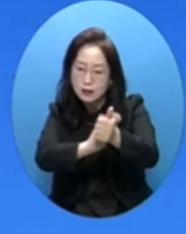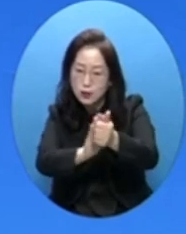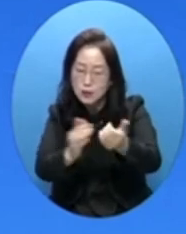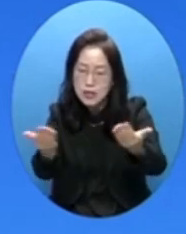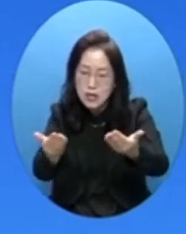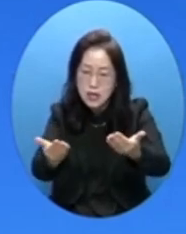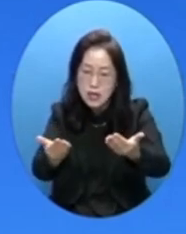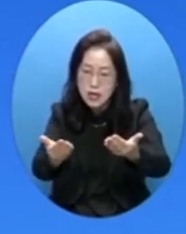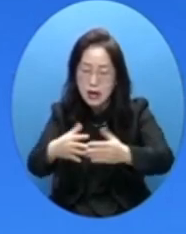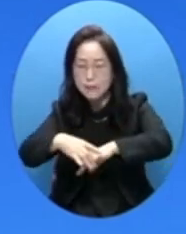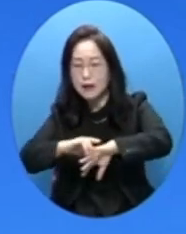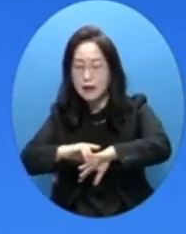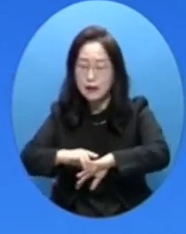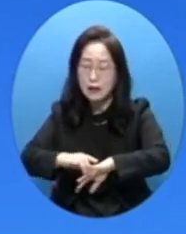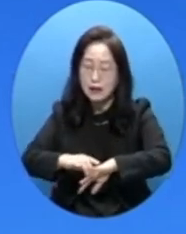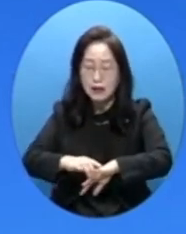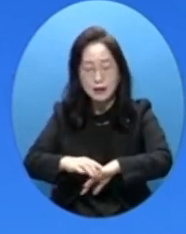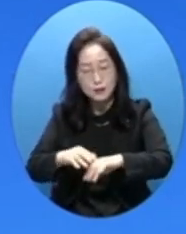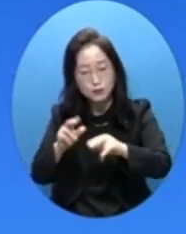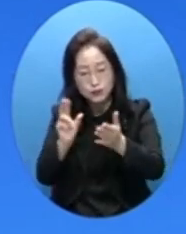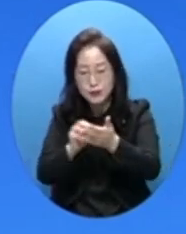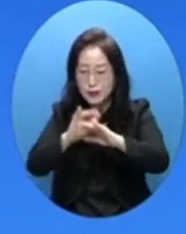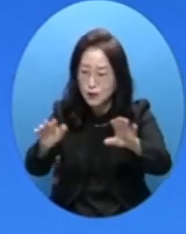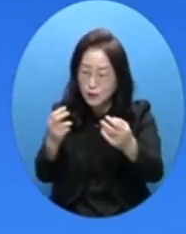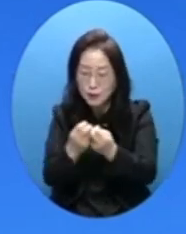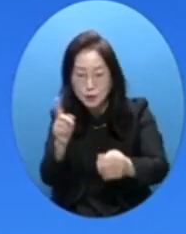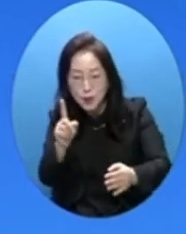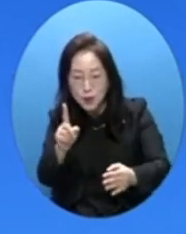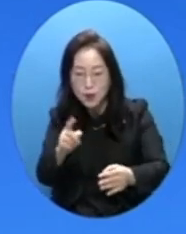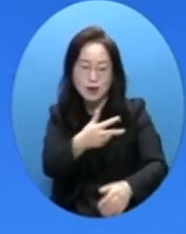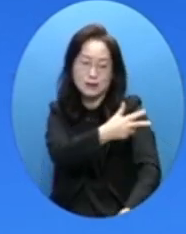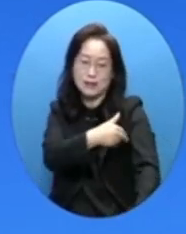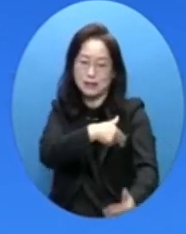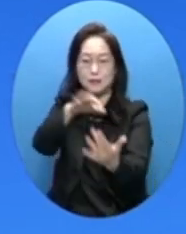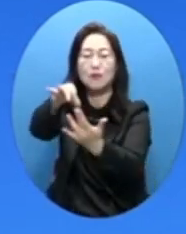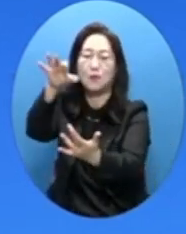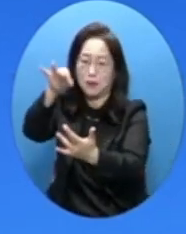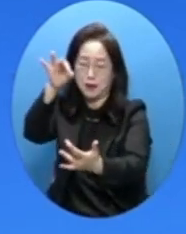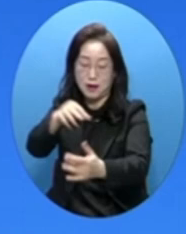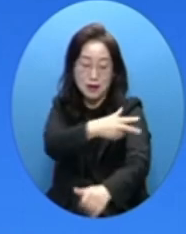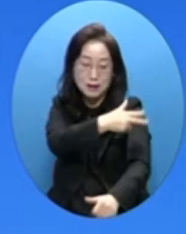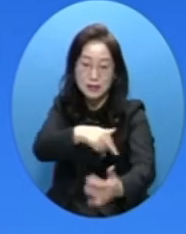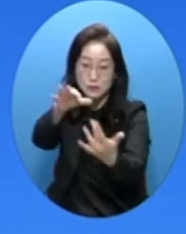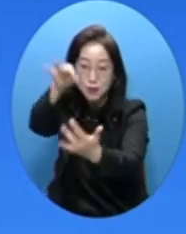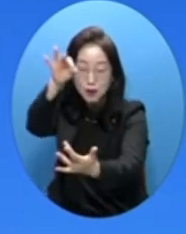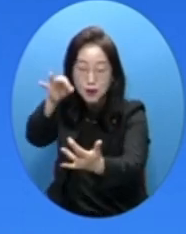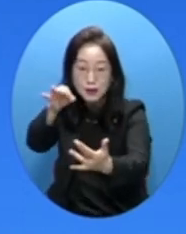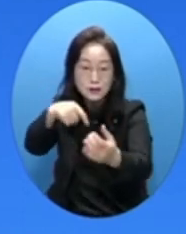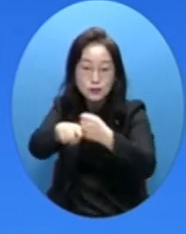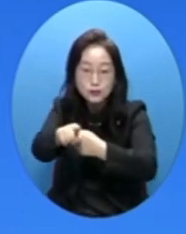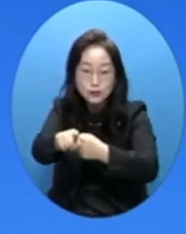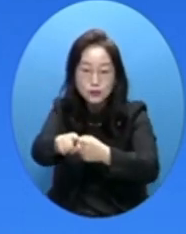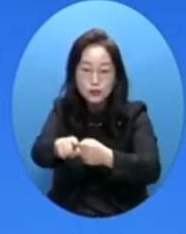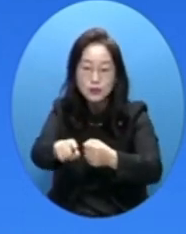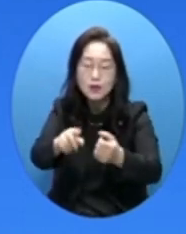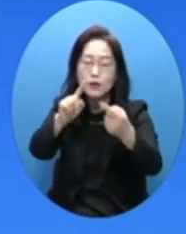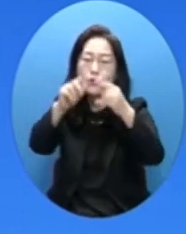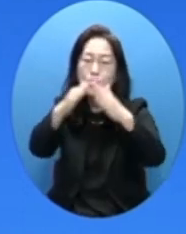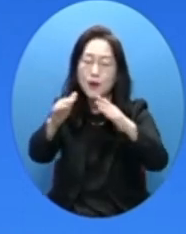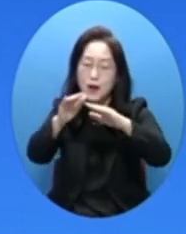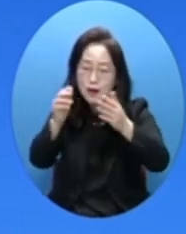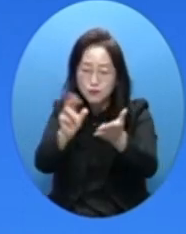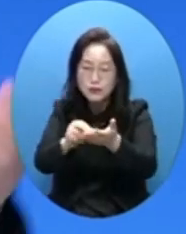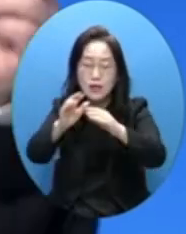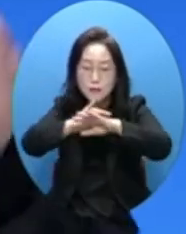생겨나니까 문제를 해결하기 위해서 재직을 세웠습니다. 재직은 교회 문제를 해결하기 위해서 세운 일꾼들입니다. 교회 모든